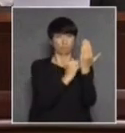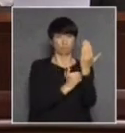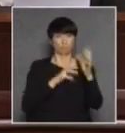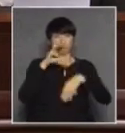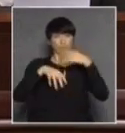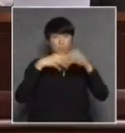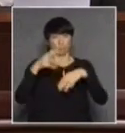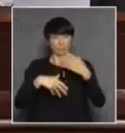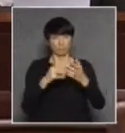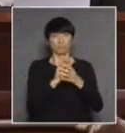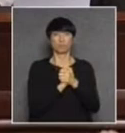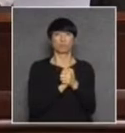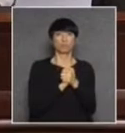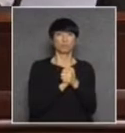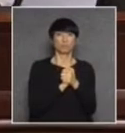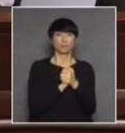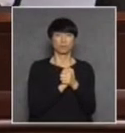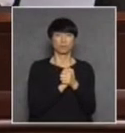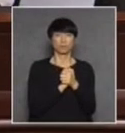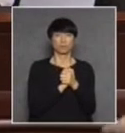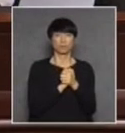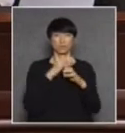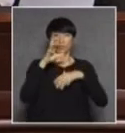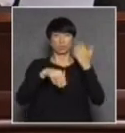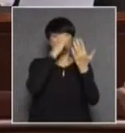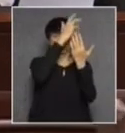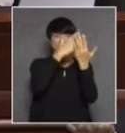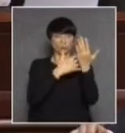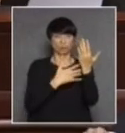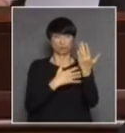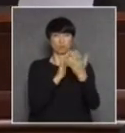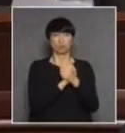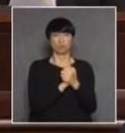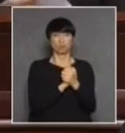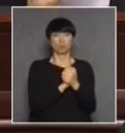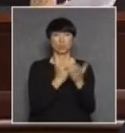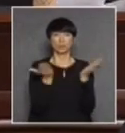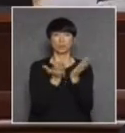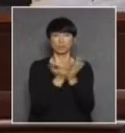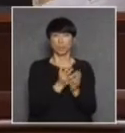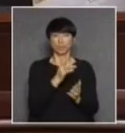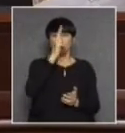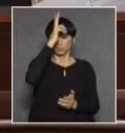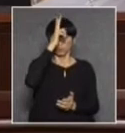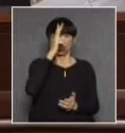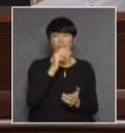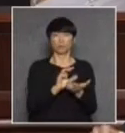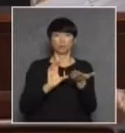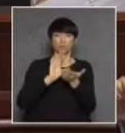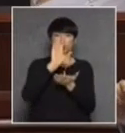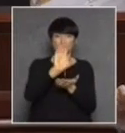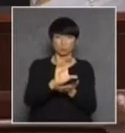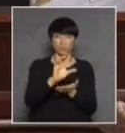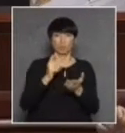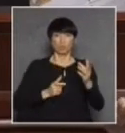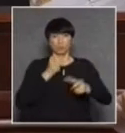告時，議程文件的次序均反映政府對各項開支建議的